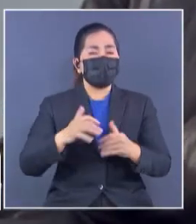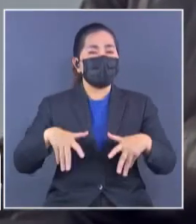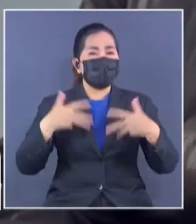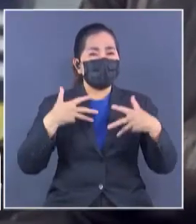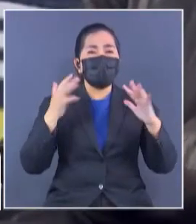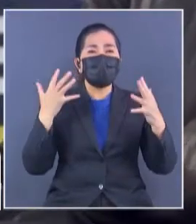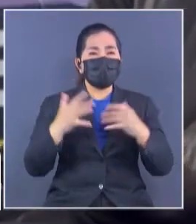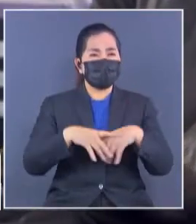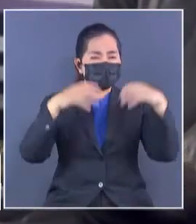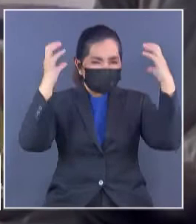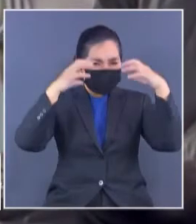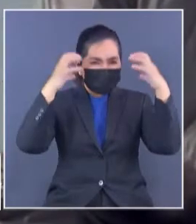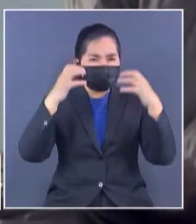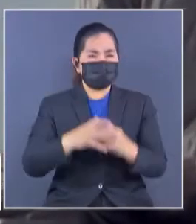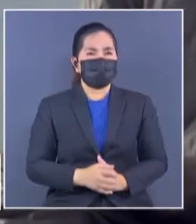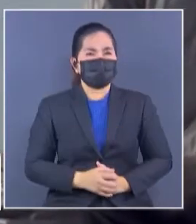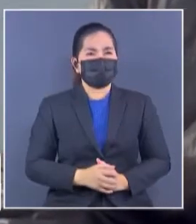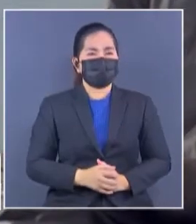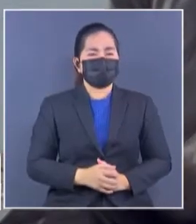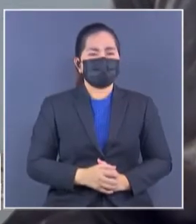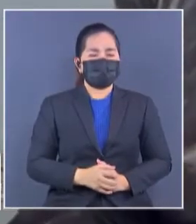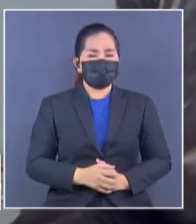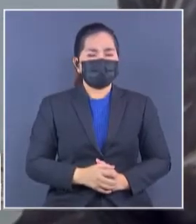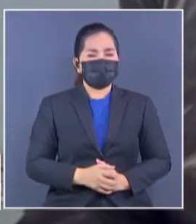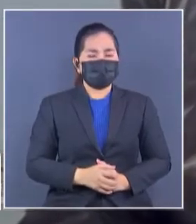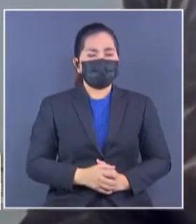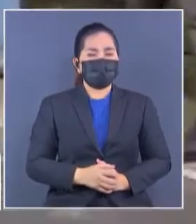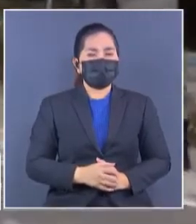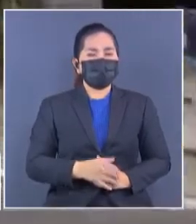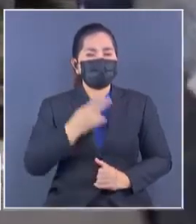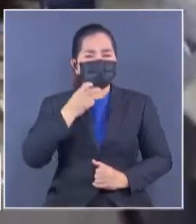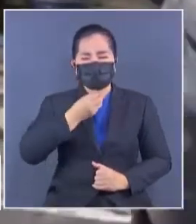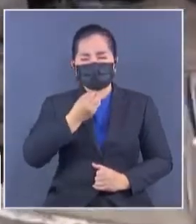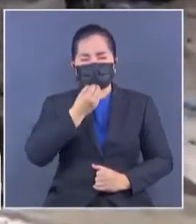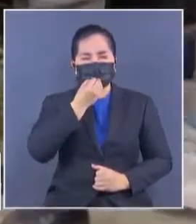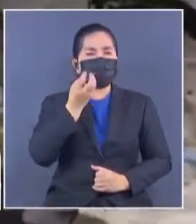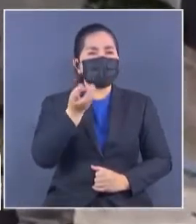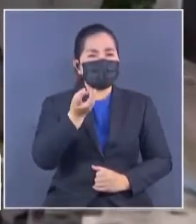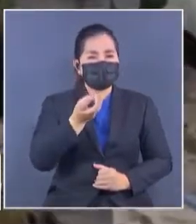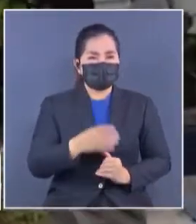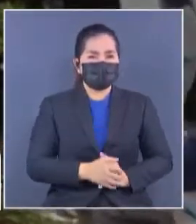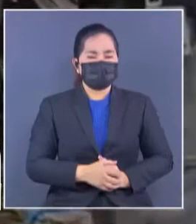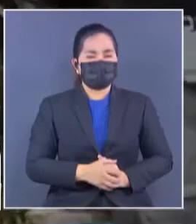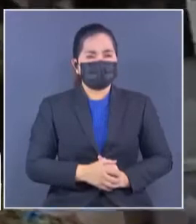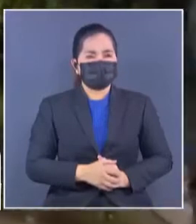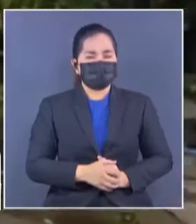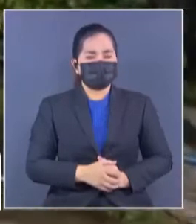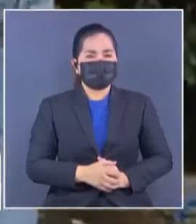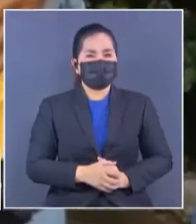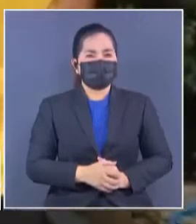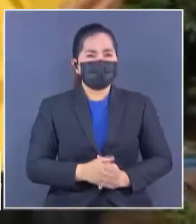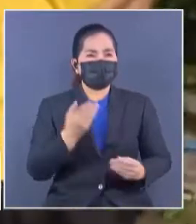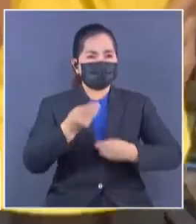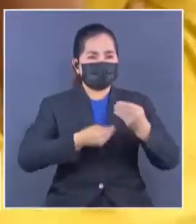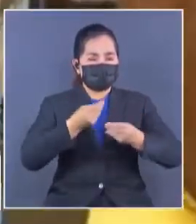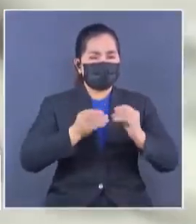นไงคนทานน้ำแข็งกันน้อยใช่ฝนตกซะเยอะคนทานน้ำแข็งน้อยคนไม่ค่อยได้ทานมันไม่ใช่หน้าร้ อ นยอด